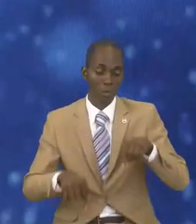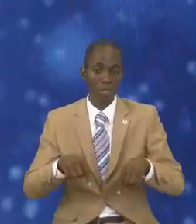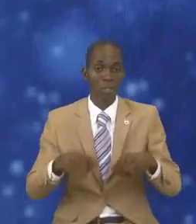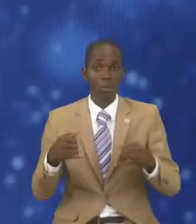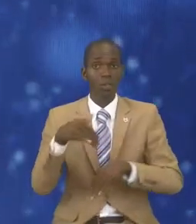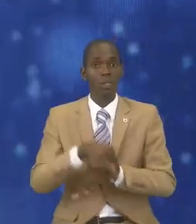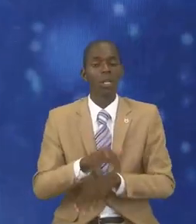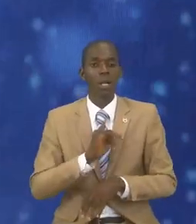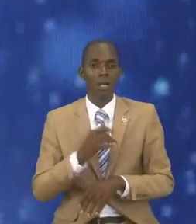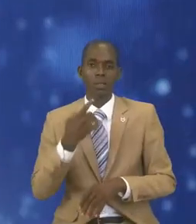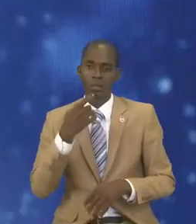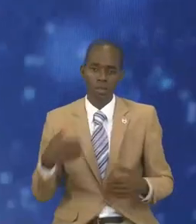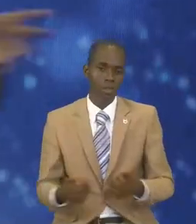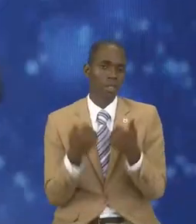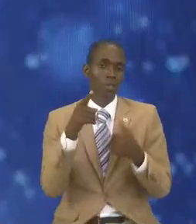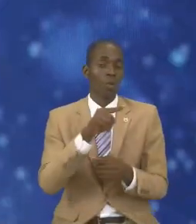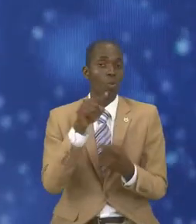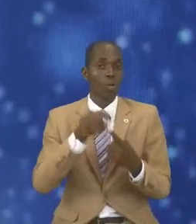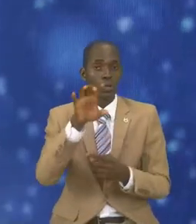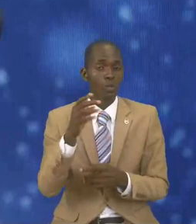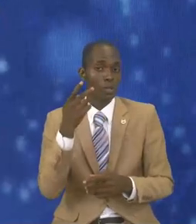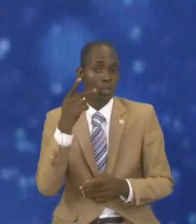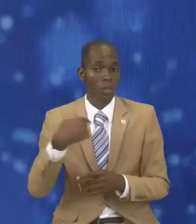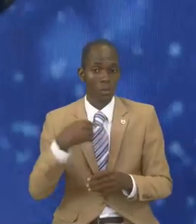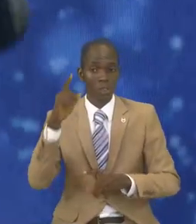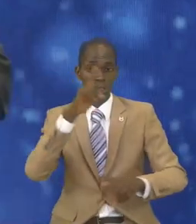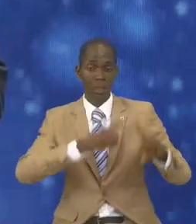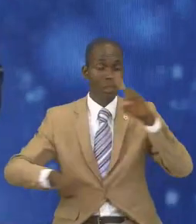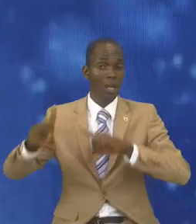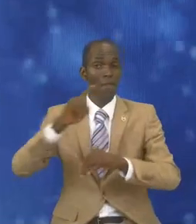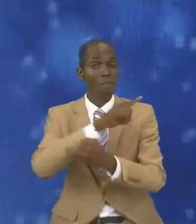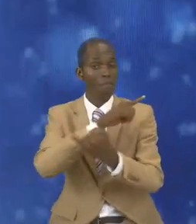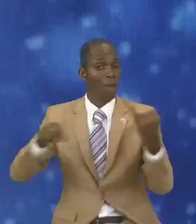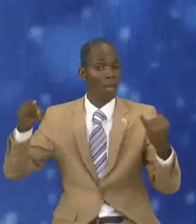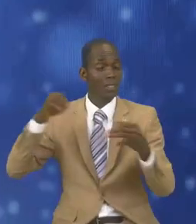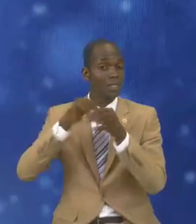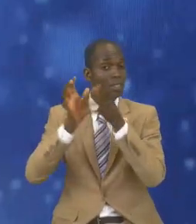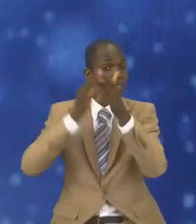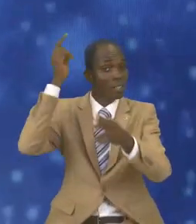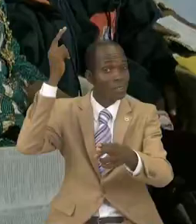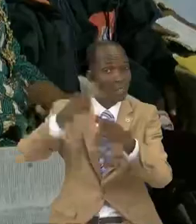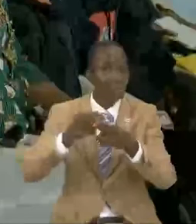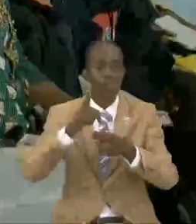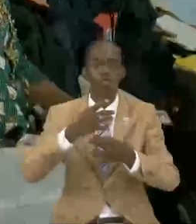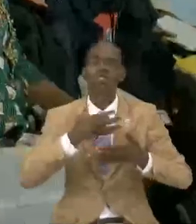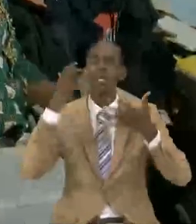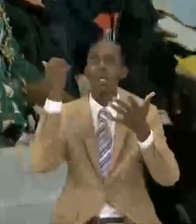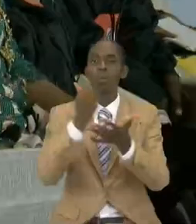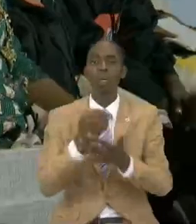soir, je te défie. Quand tu entendras le dernier Amen, lève-toi et marche, et le miracle